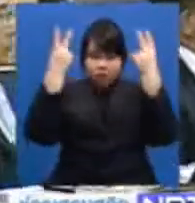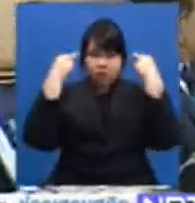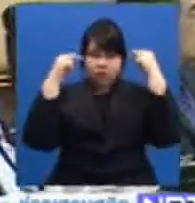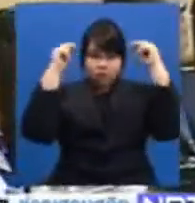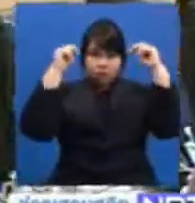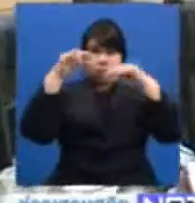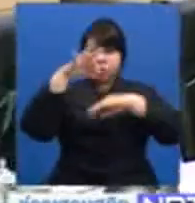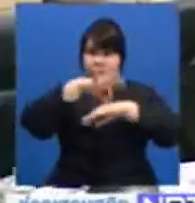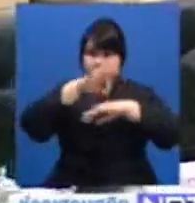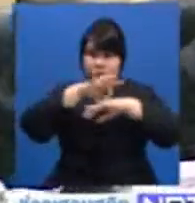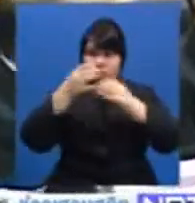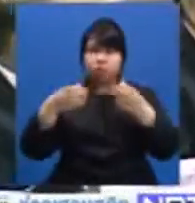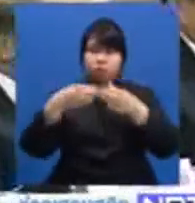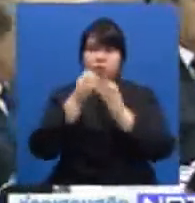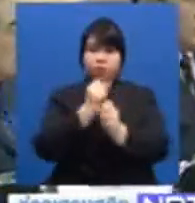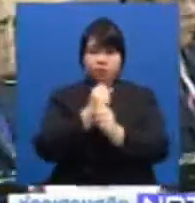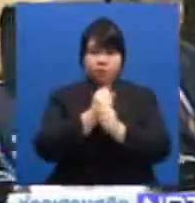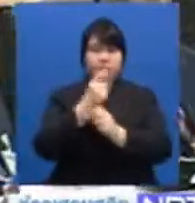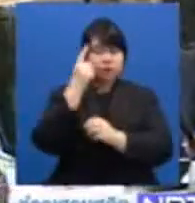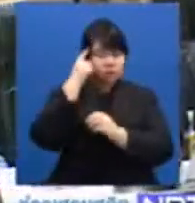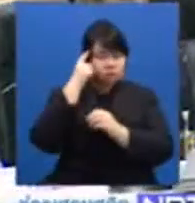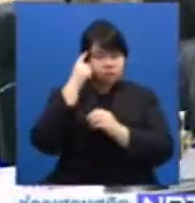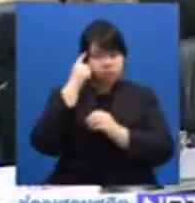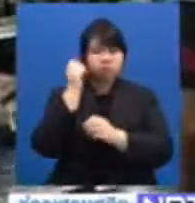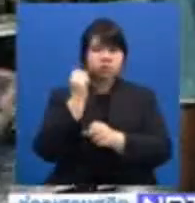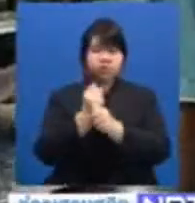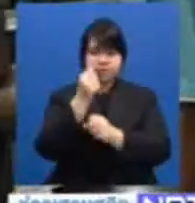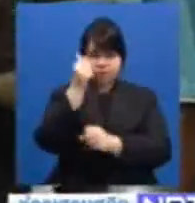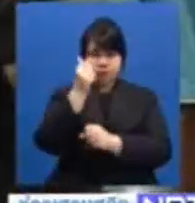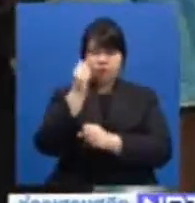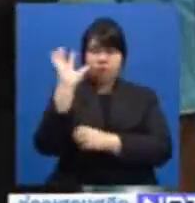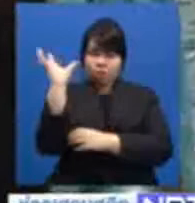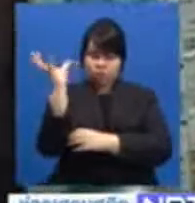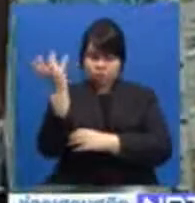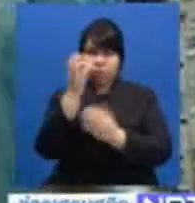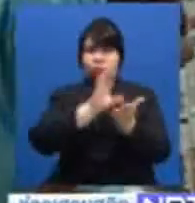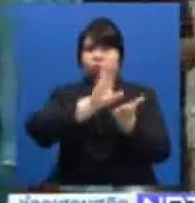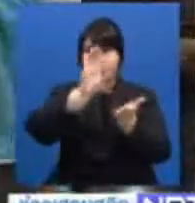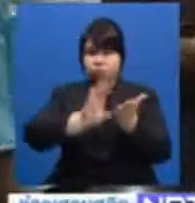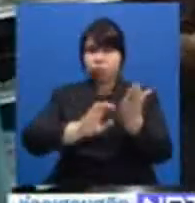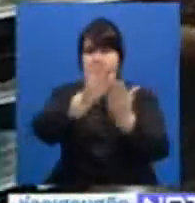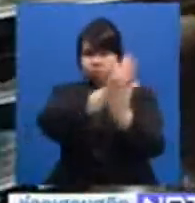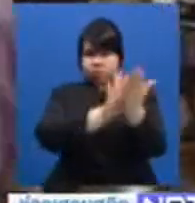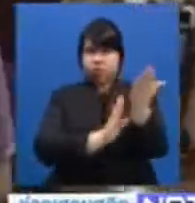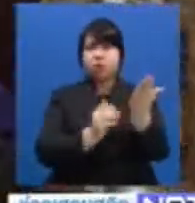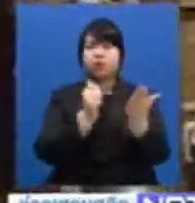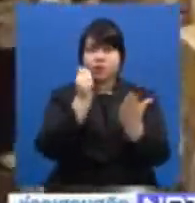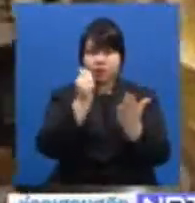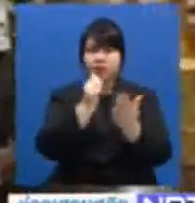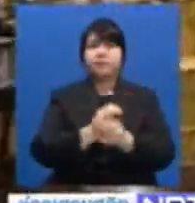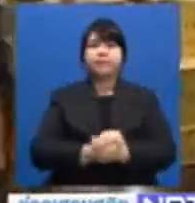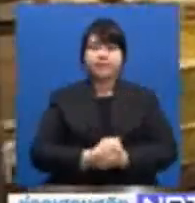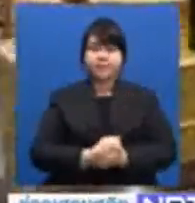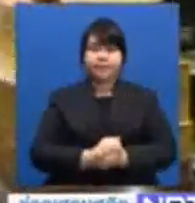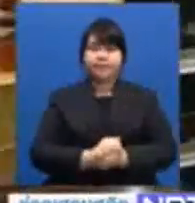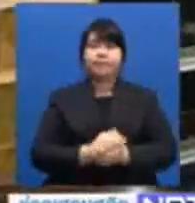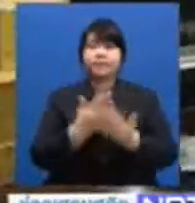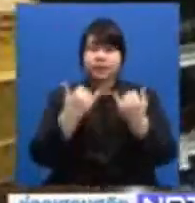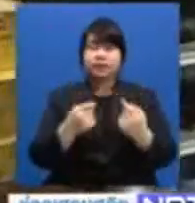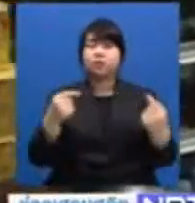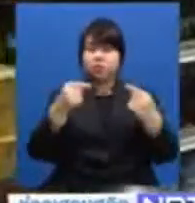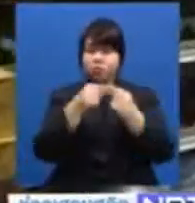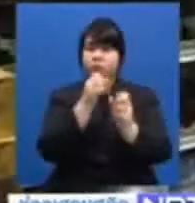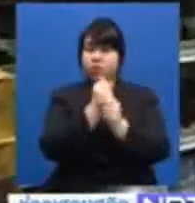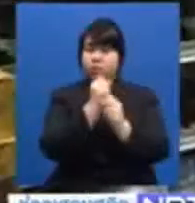คณะรัฐมนตรีก็จะช่วยเสริมความเชื่อมั่นให้กับนักลงทุนทั่วโลกกลับคืนมาสู่ประเทศไทยอีกครั้งค่ะส่วนภารกิจ